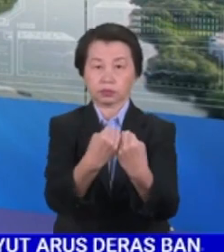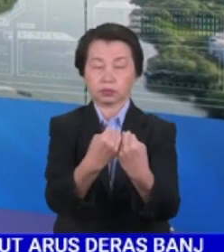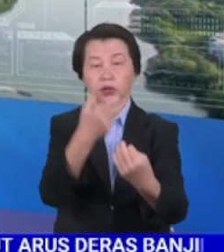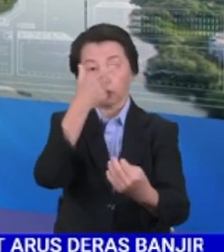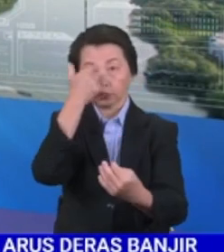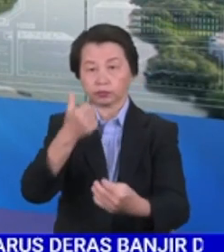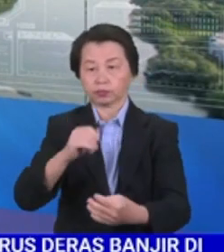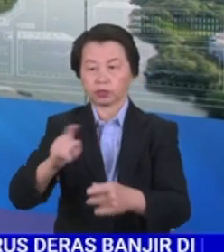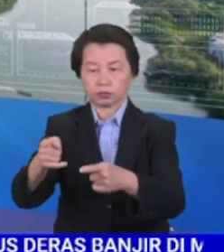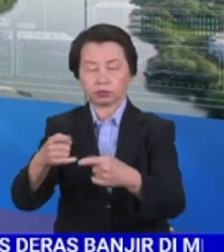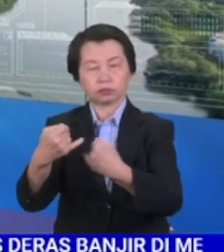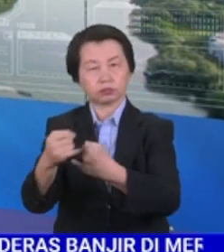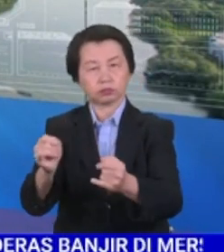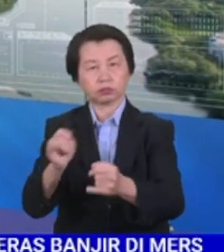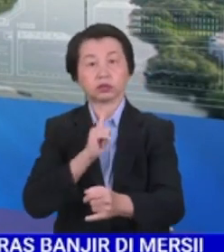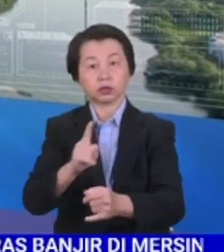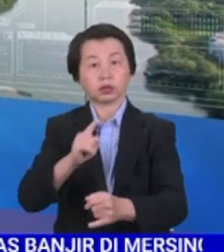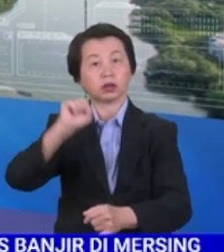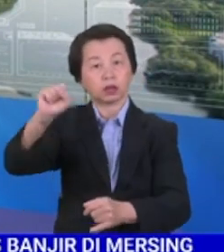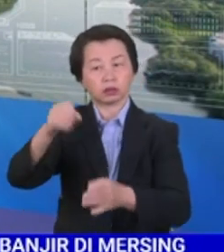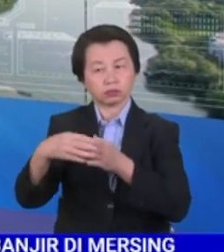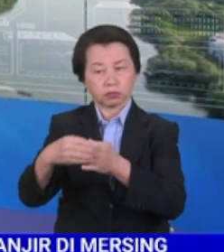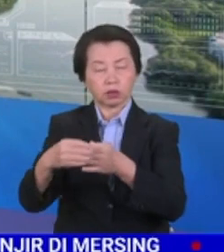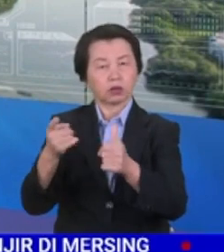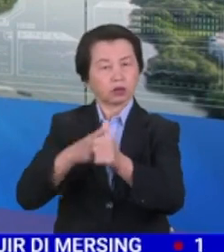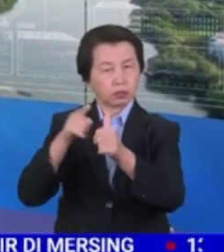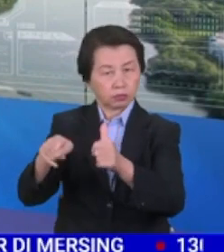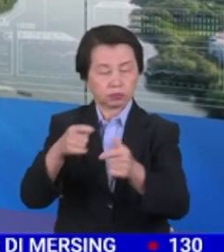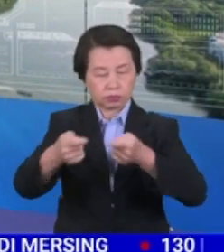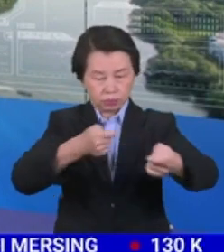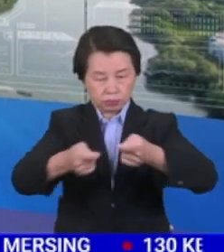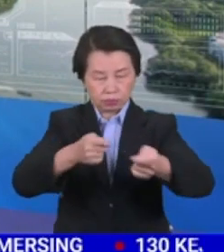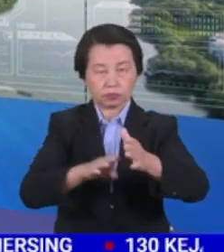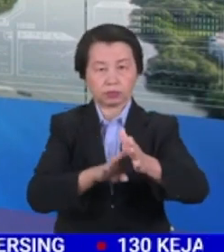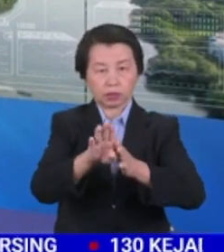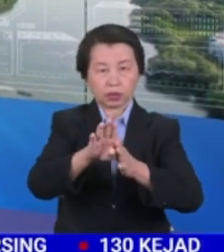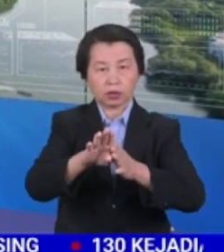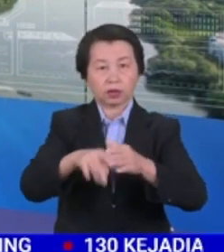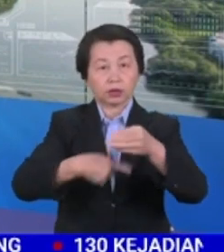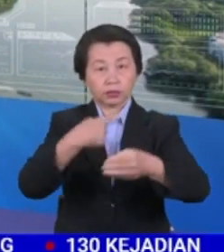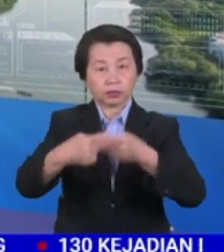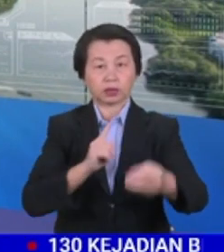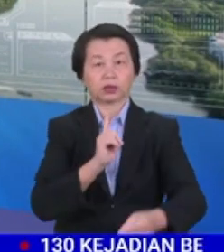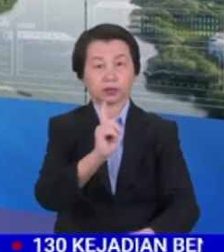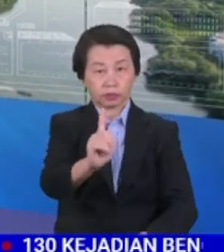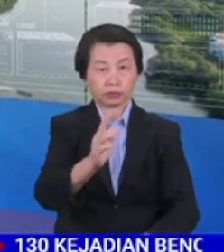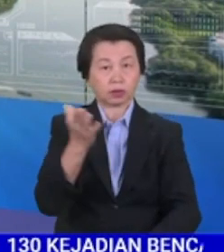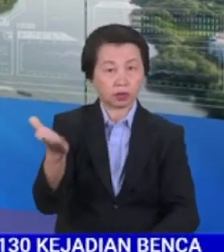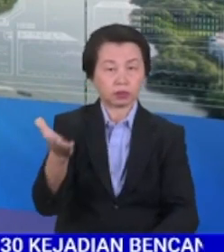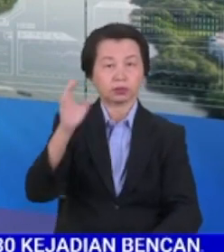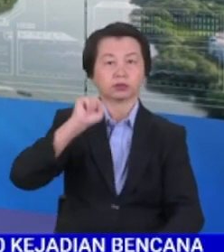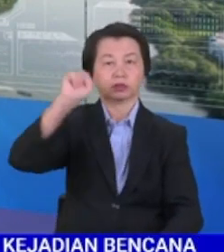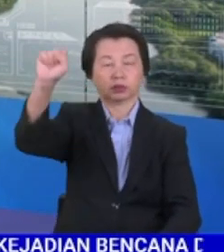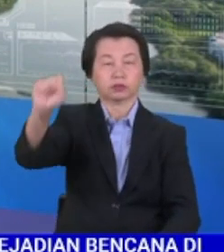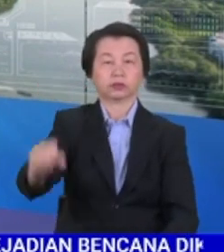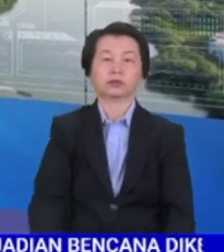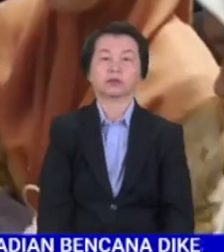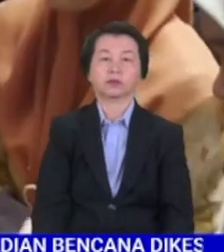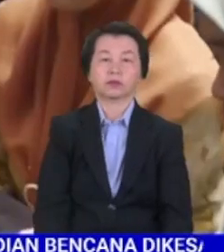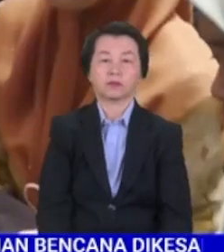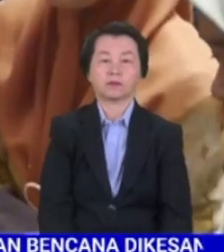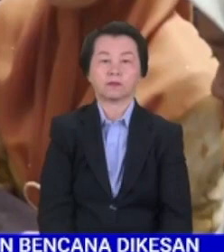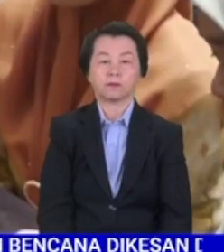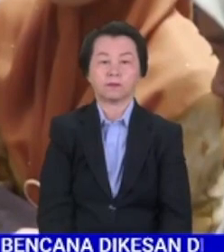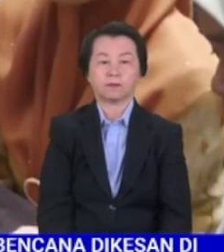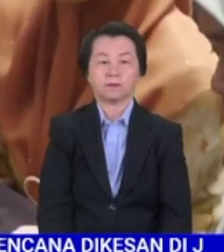Ini kerana Jains berperanan penting selaku peneraju utama pentadbiran dan pembangunan Hal Ehwal Agama Islam di Sabah.